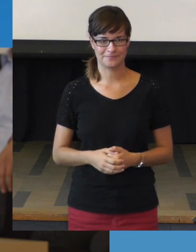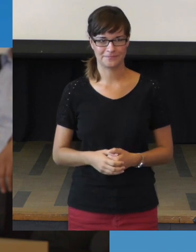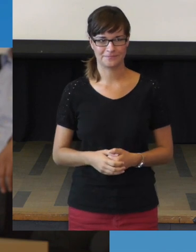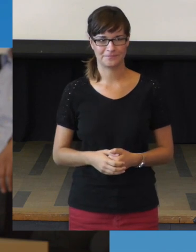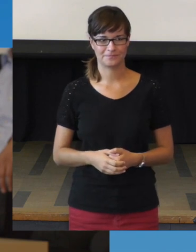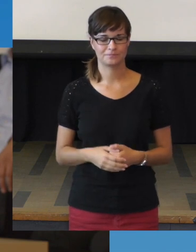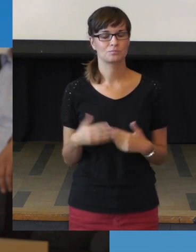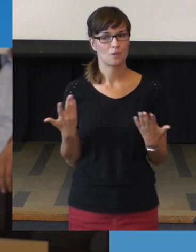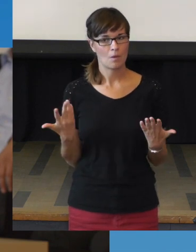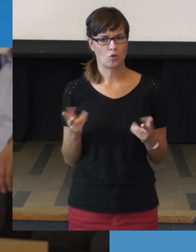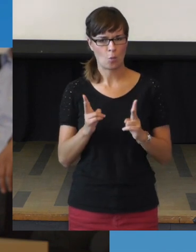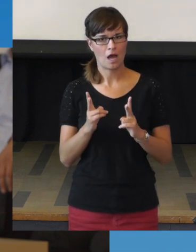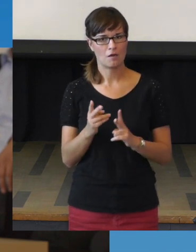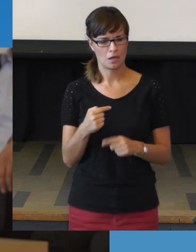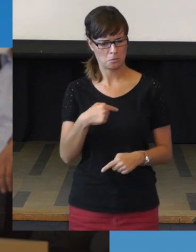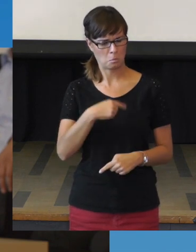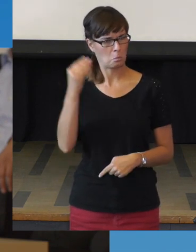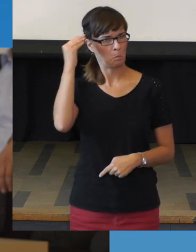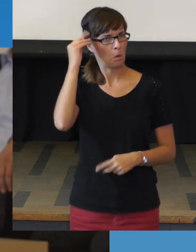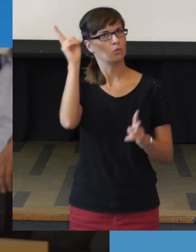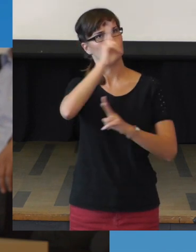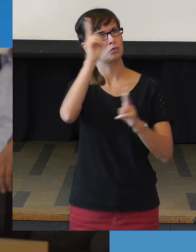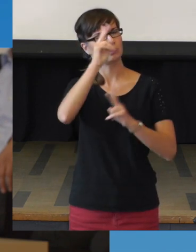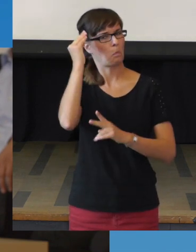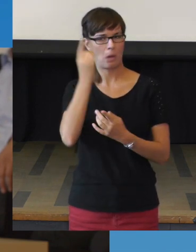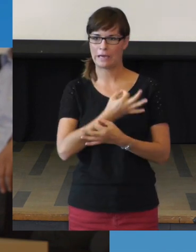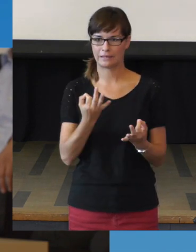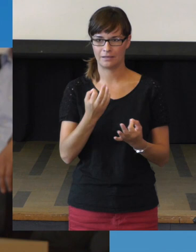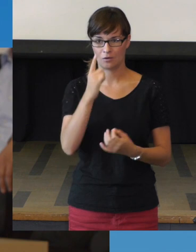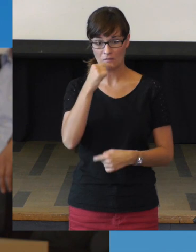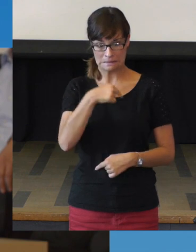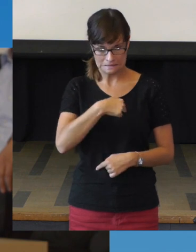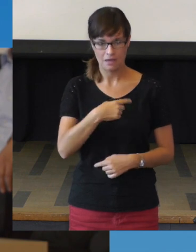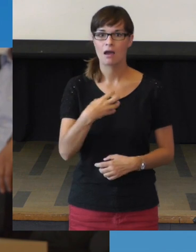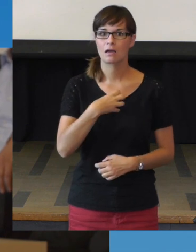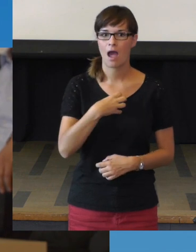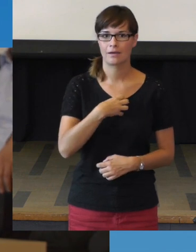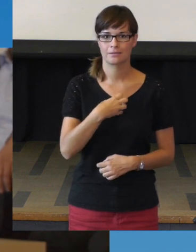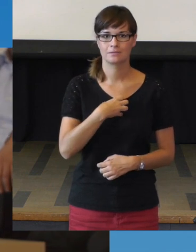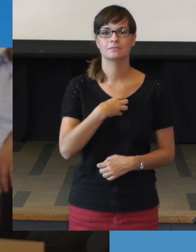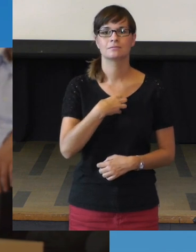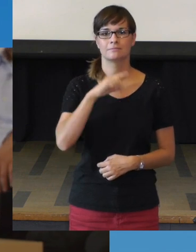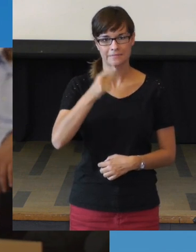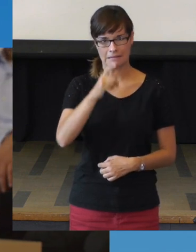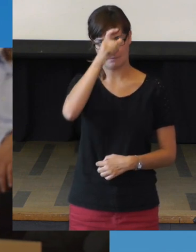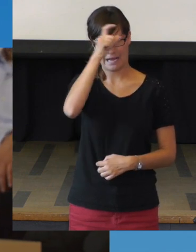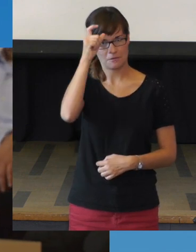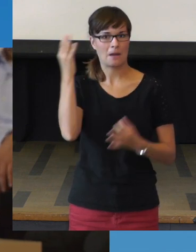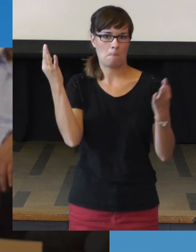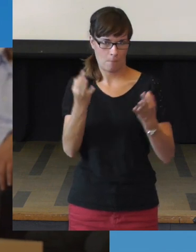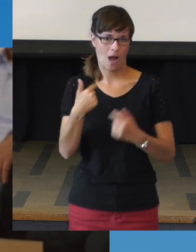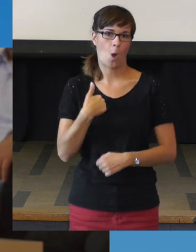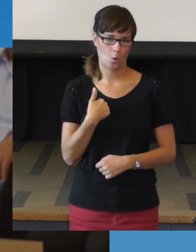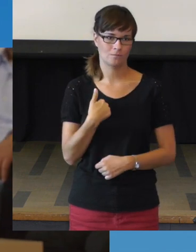Aber in der Regel merken wir es nicht, nur wenn das Herz krank ist. Dann wenden wir uns an Experten. Und